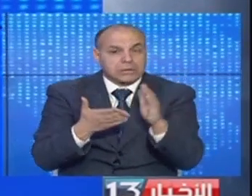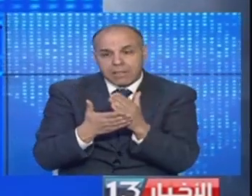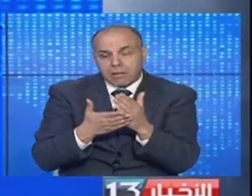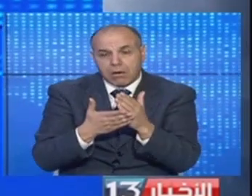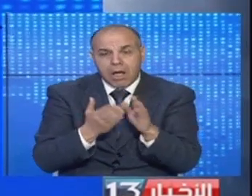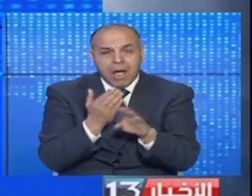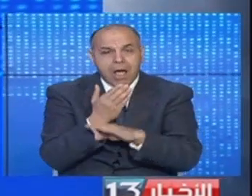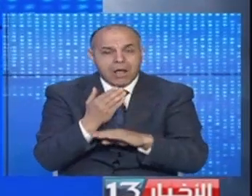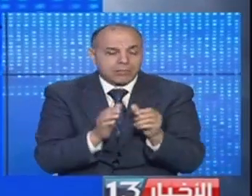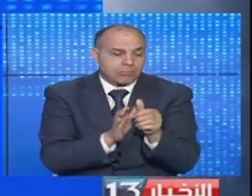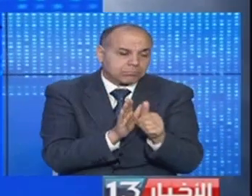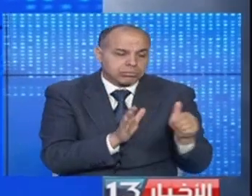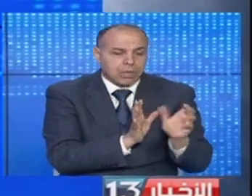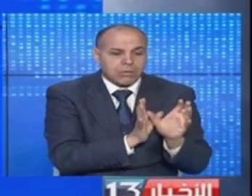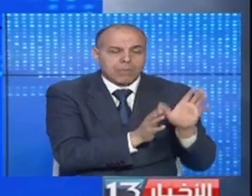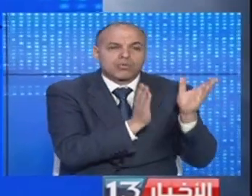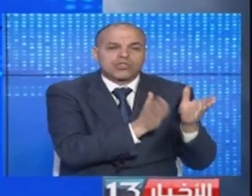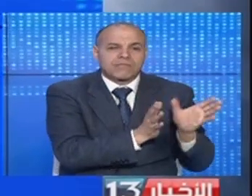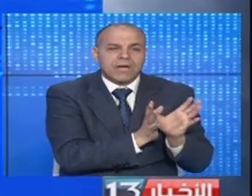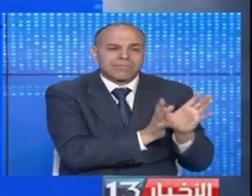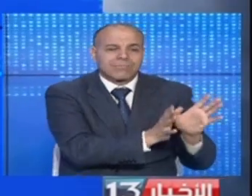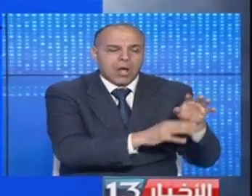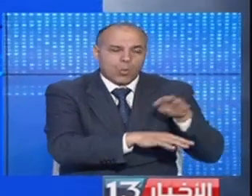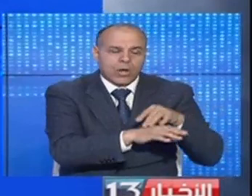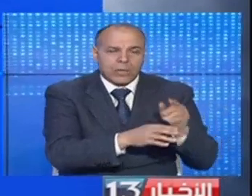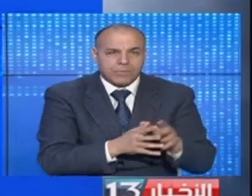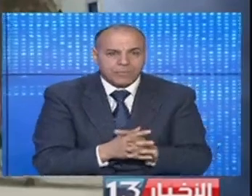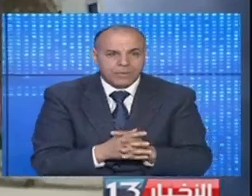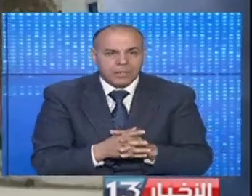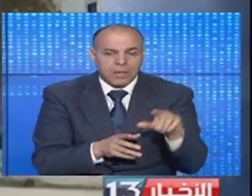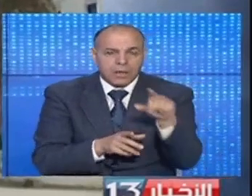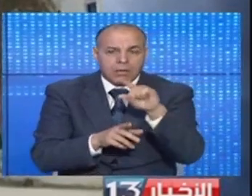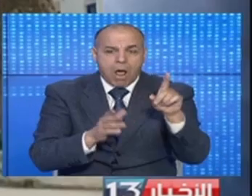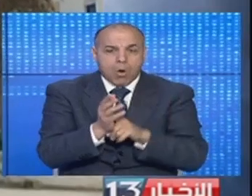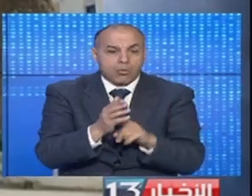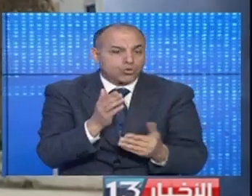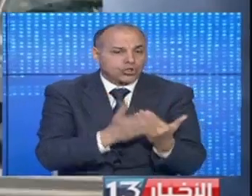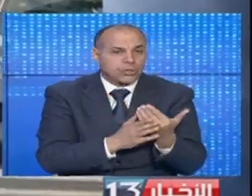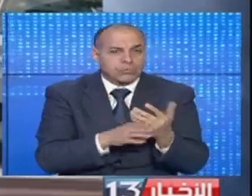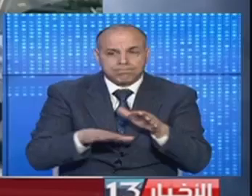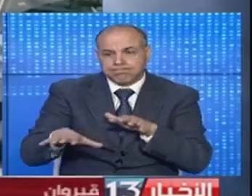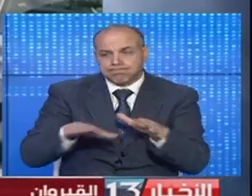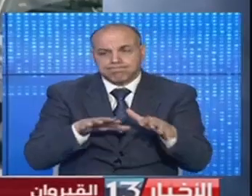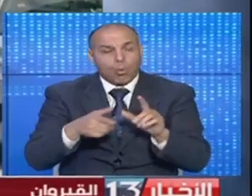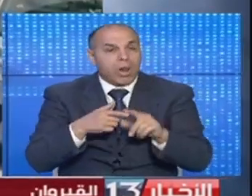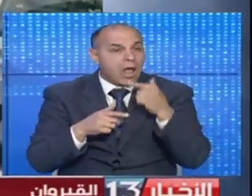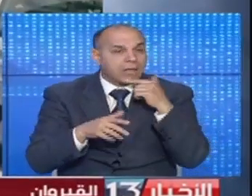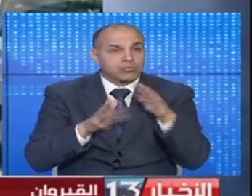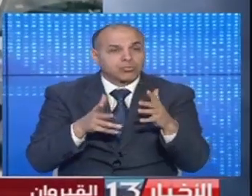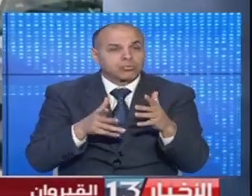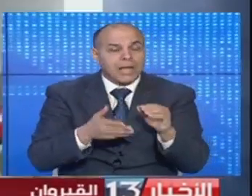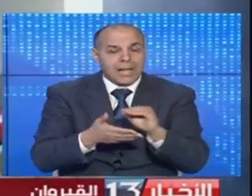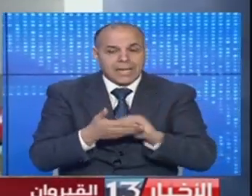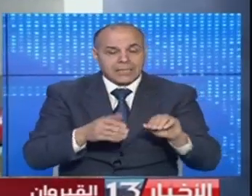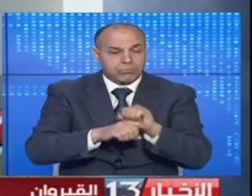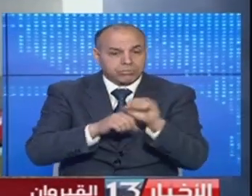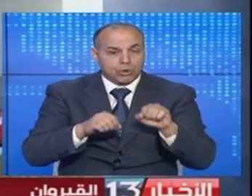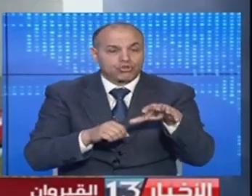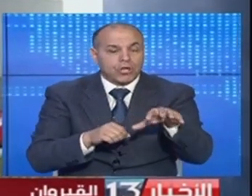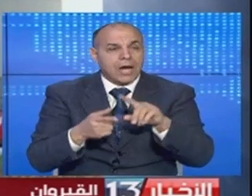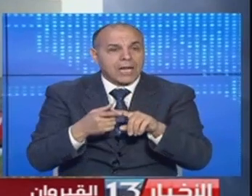قاعات عزل بمستشفيات الولايه جمله من الاجراءات والتدابير اتخذتها الاداره الجهويه